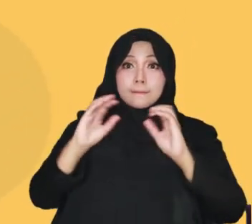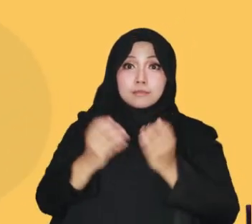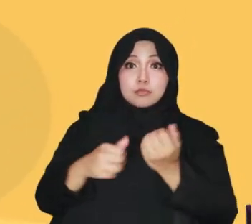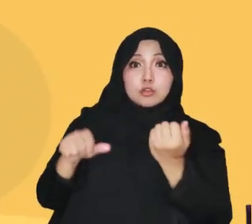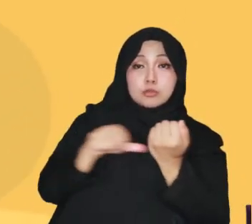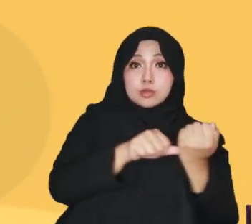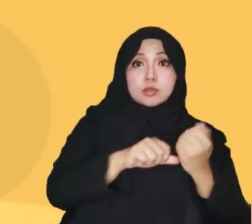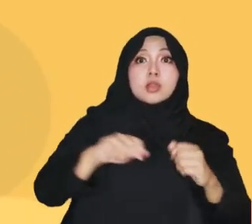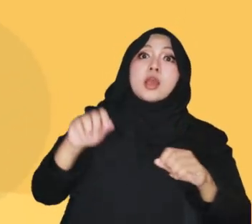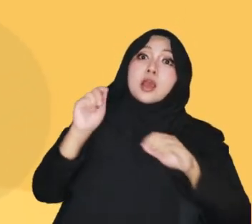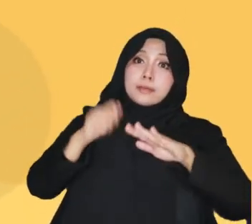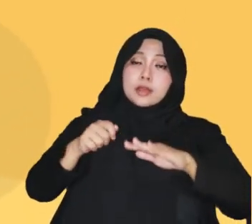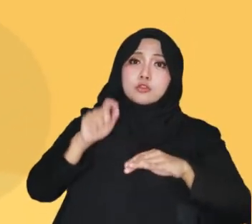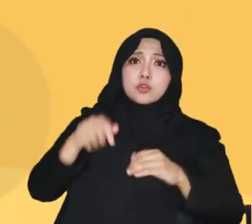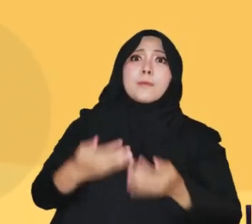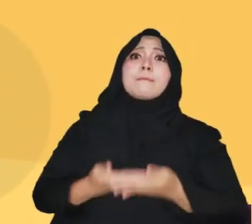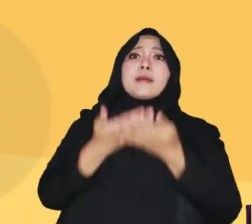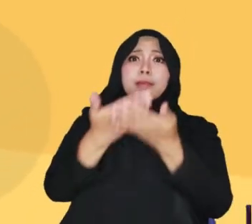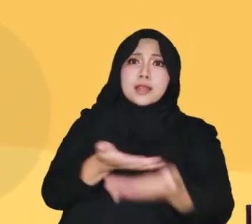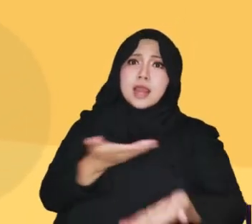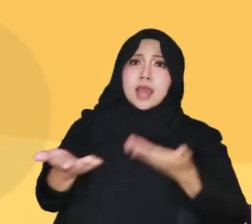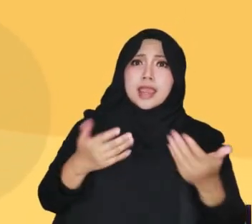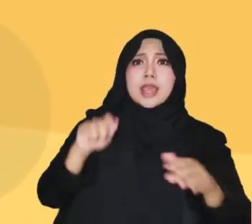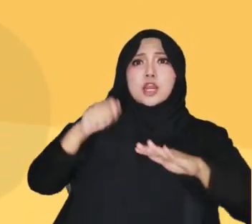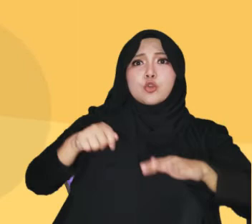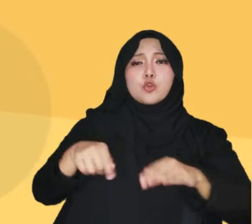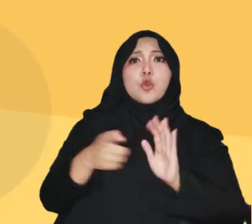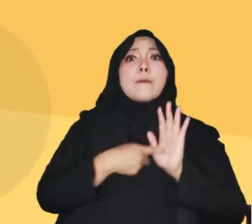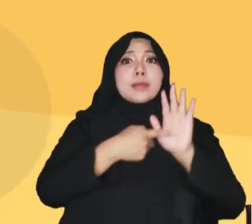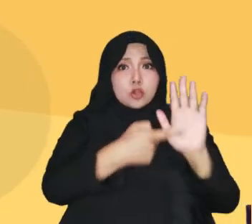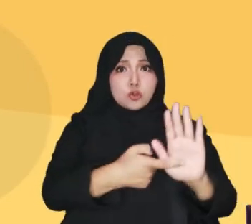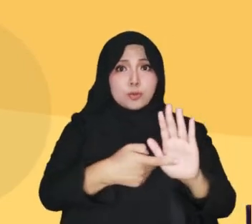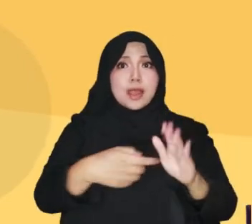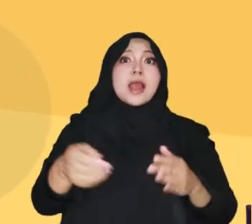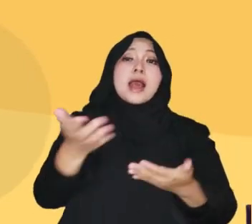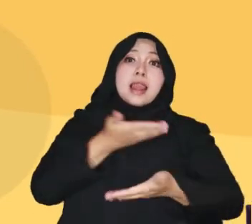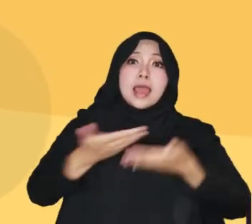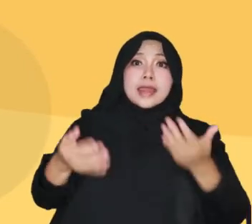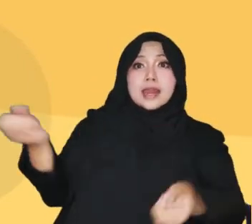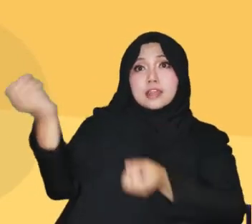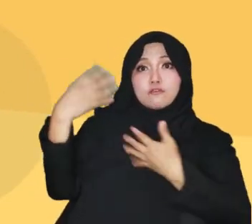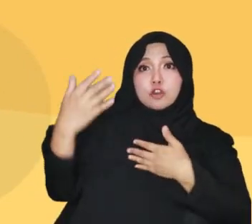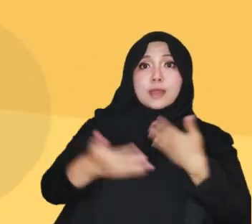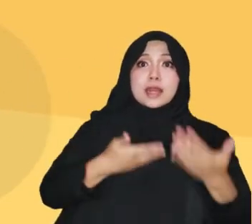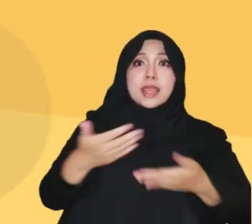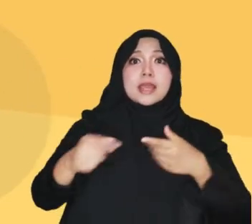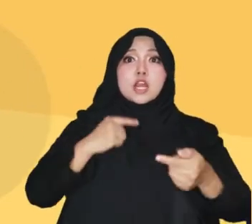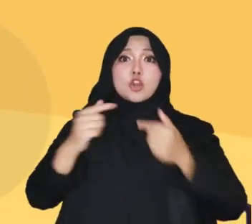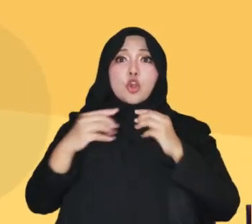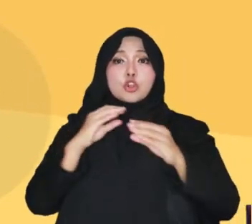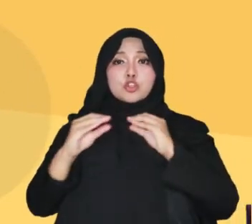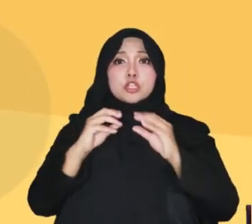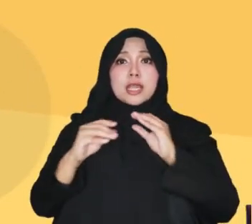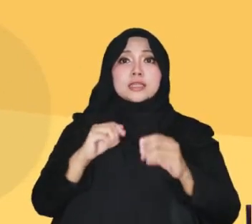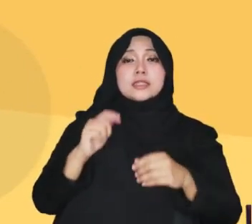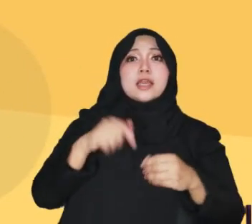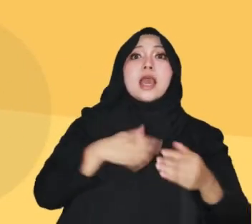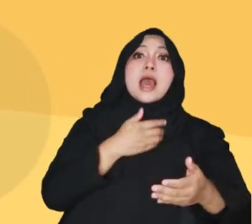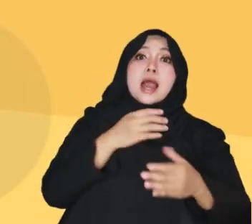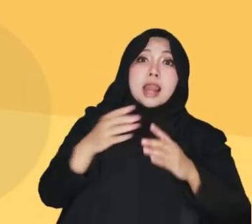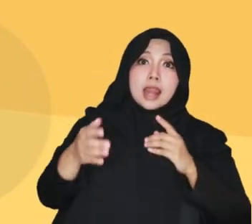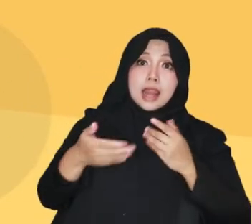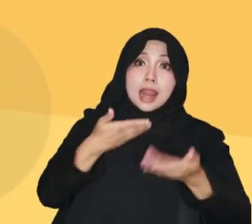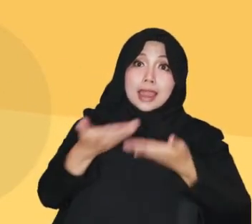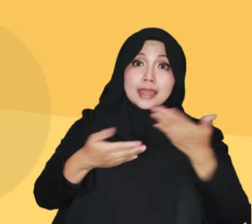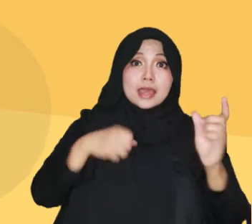Pos bakum Pengadilan Negeri Unaha memberikan layanan hukum berupa layanan informasi, layanan konsultasi,